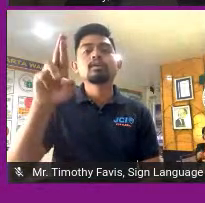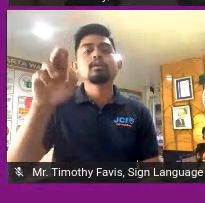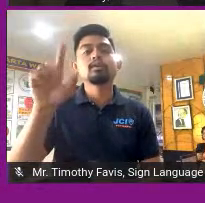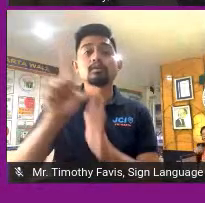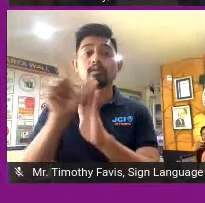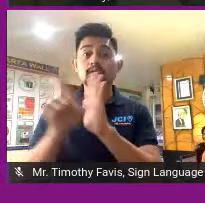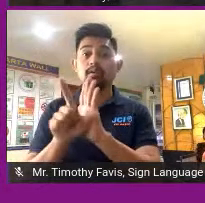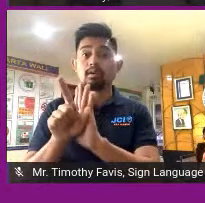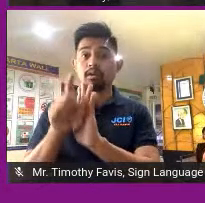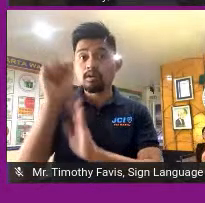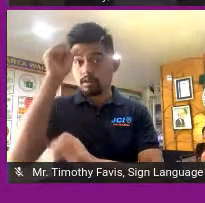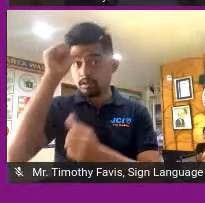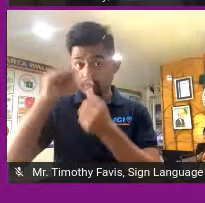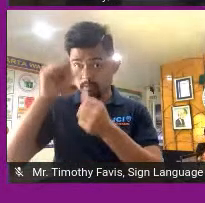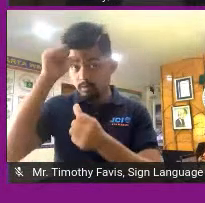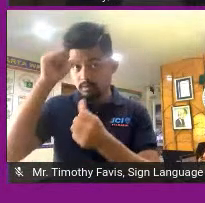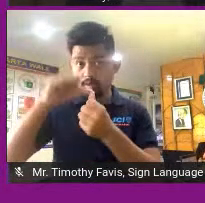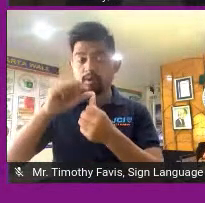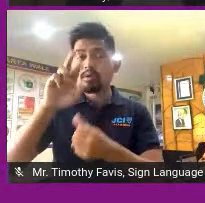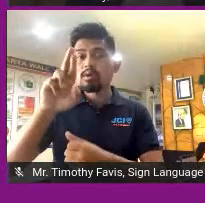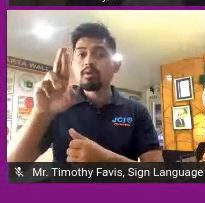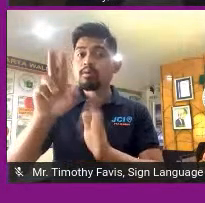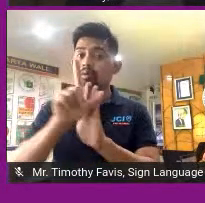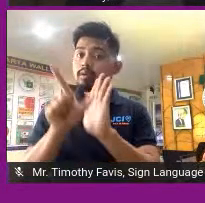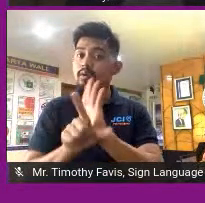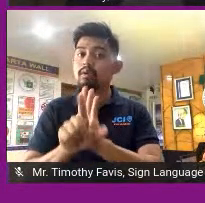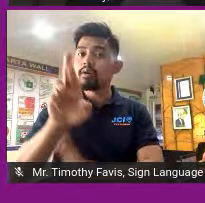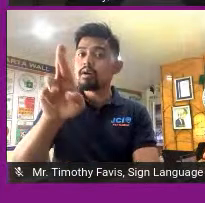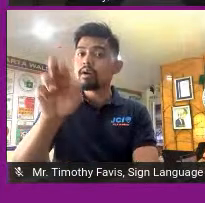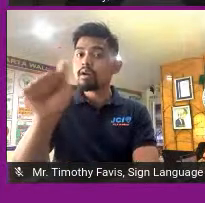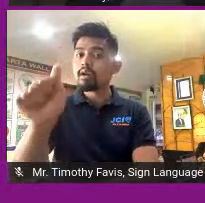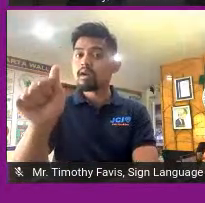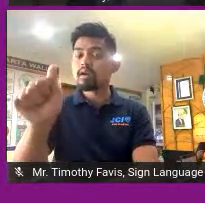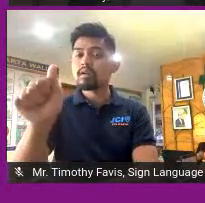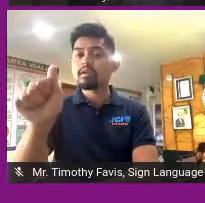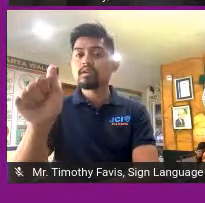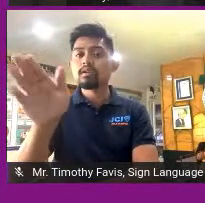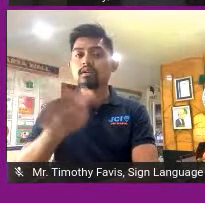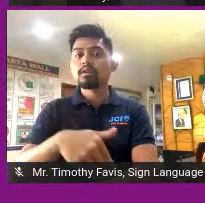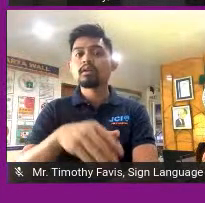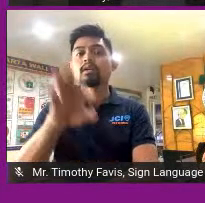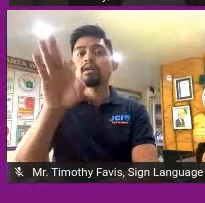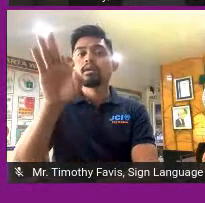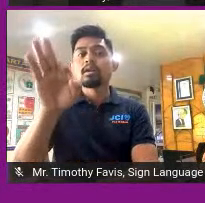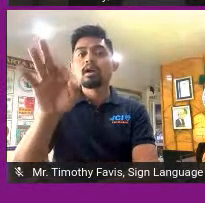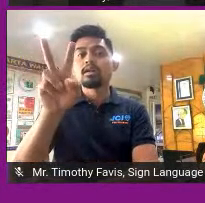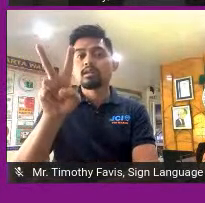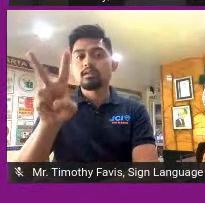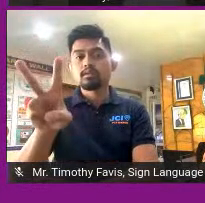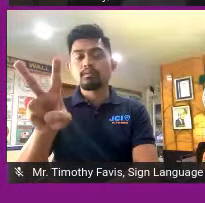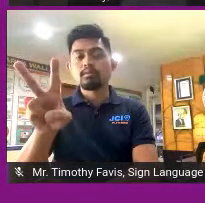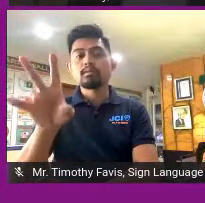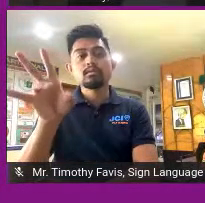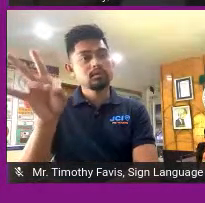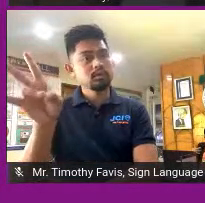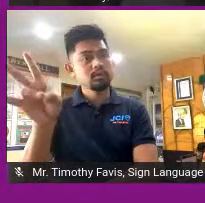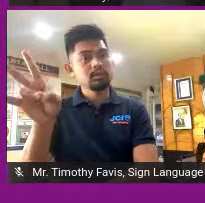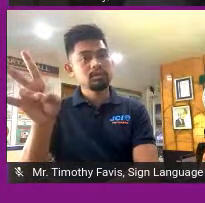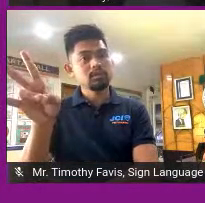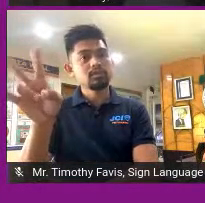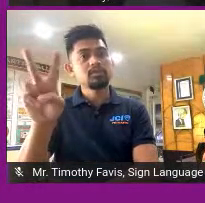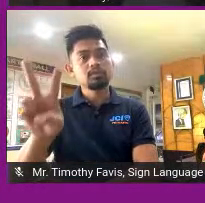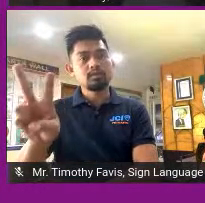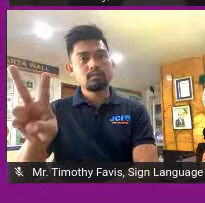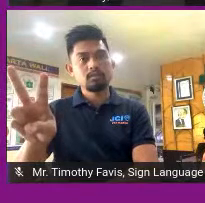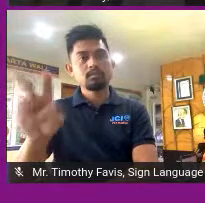kasi medyo naaano ang kababaihan na at the disadvantage Kasi kahit na